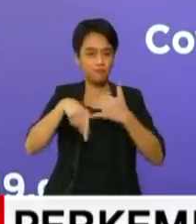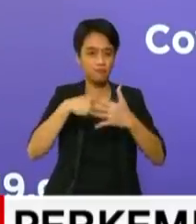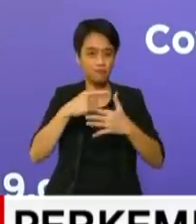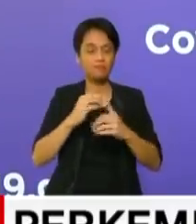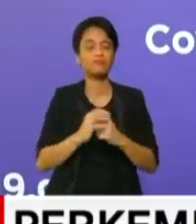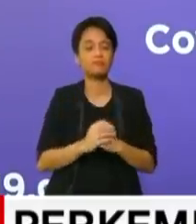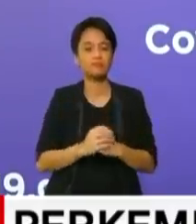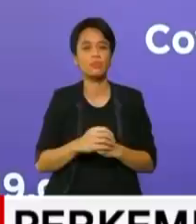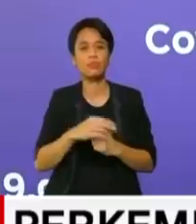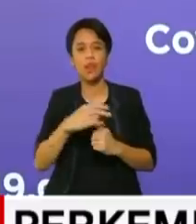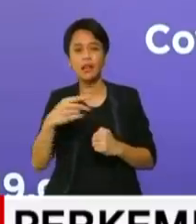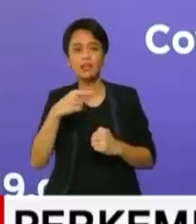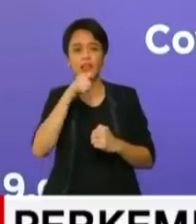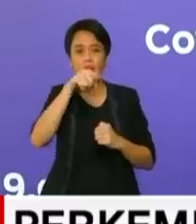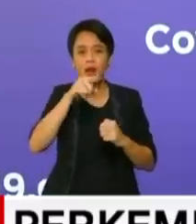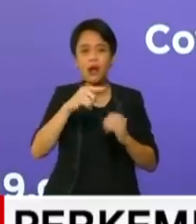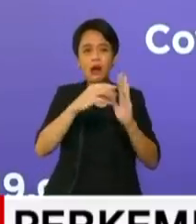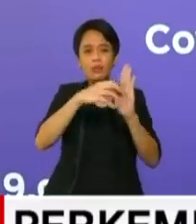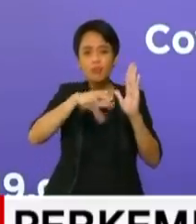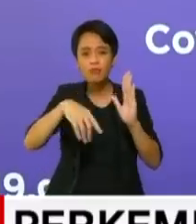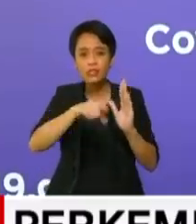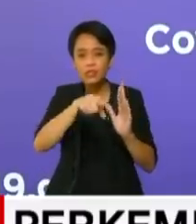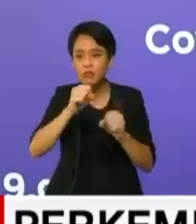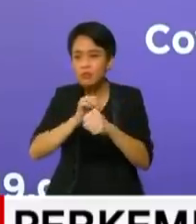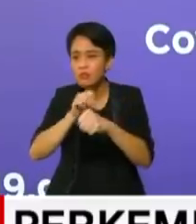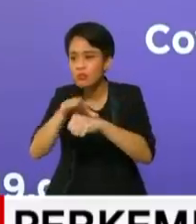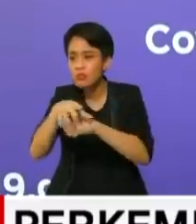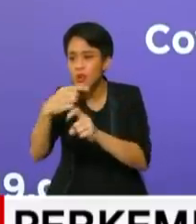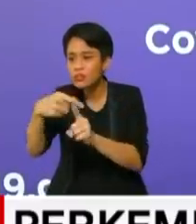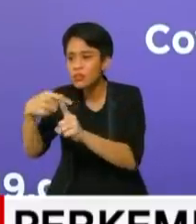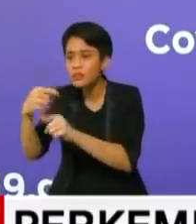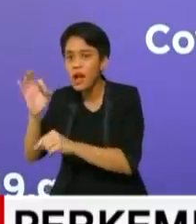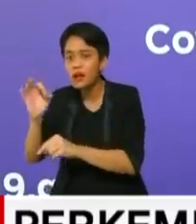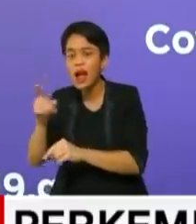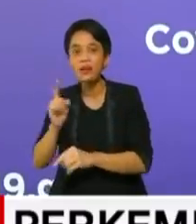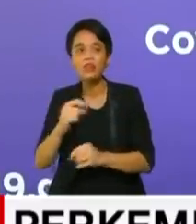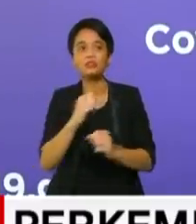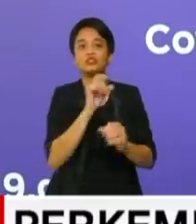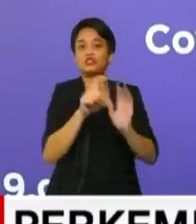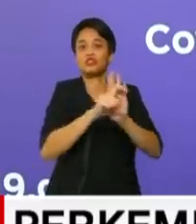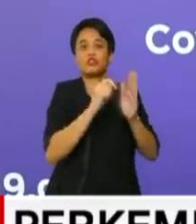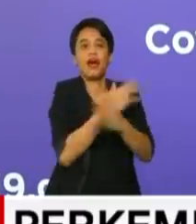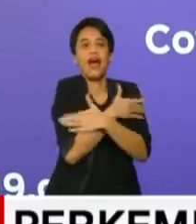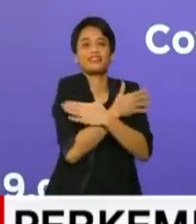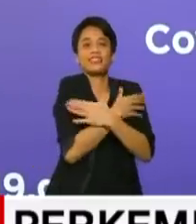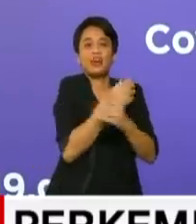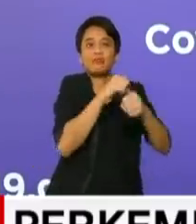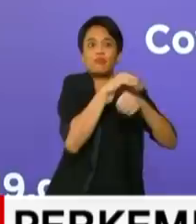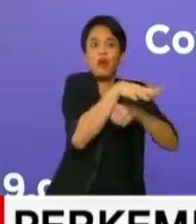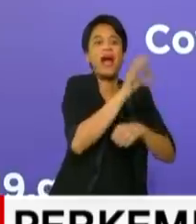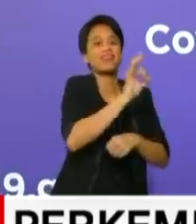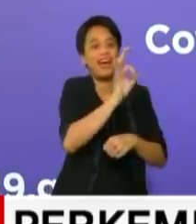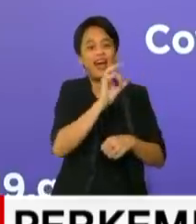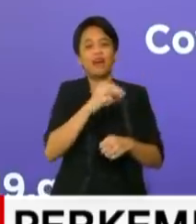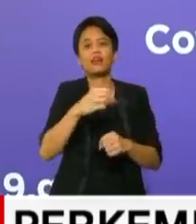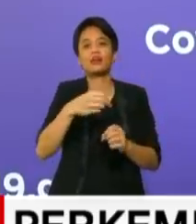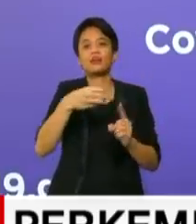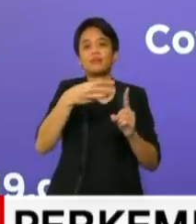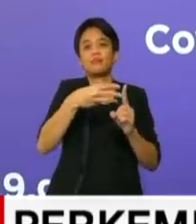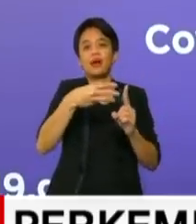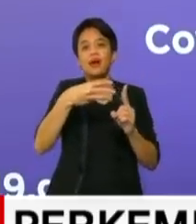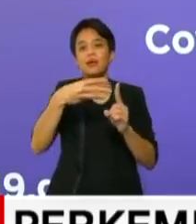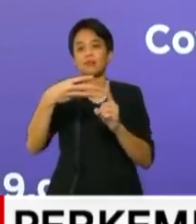hari ini tidak kita temukan kasus positif, di antaranya adalah Aceh, Bangka Belitung,